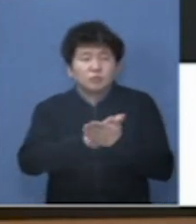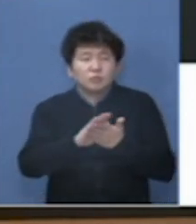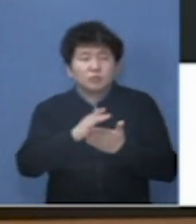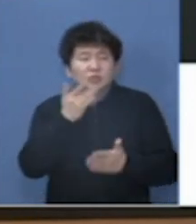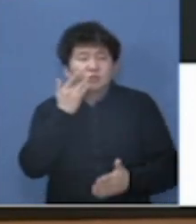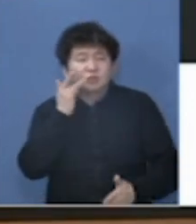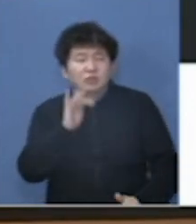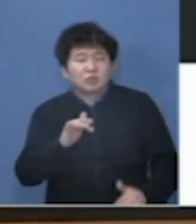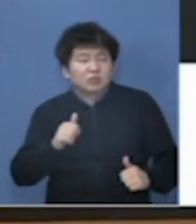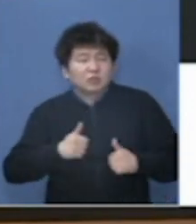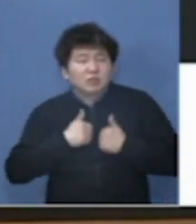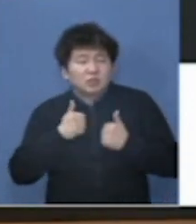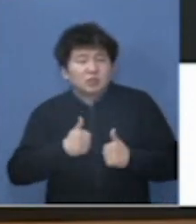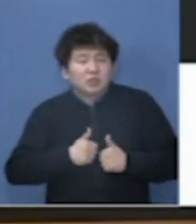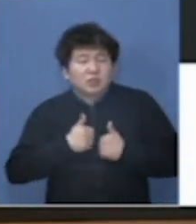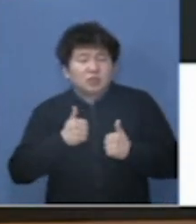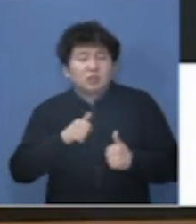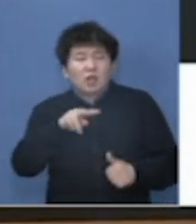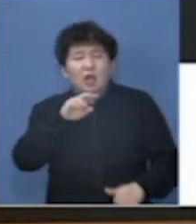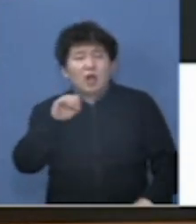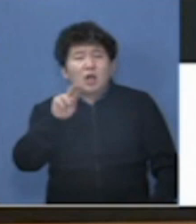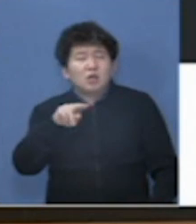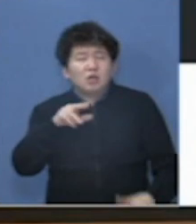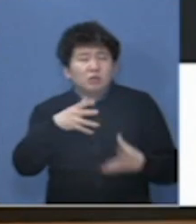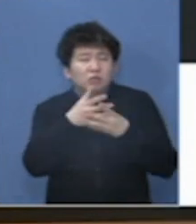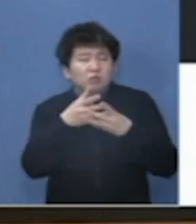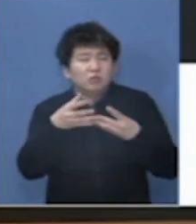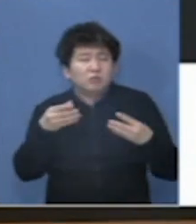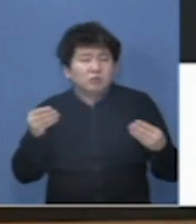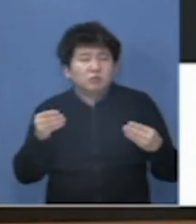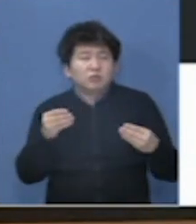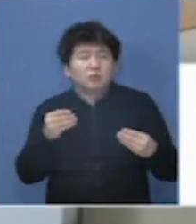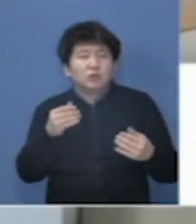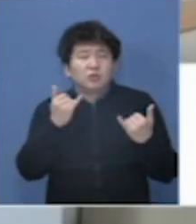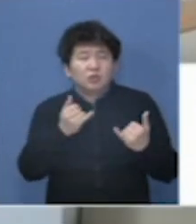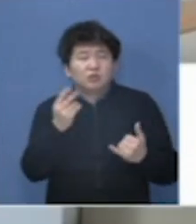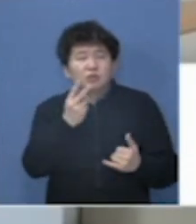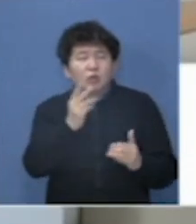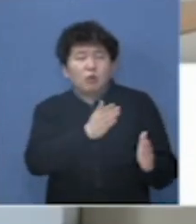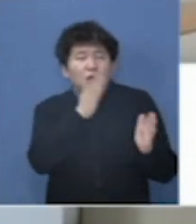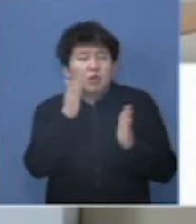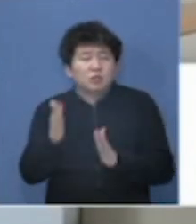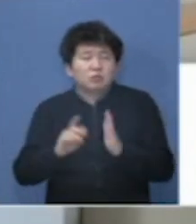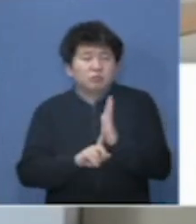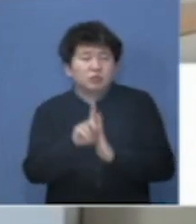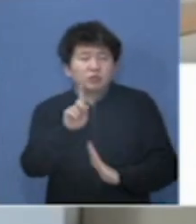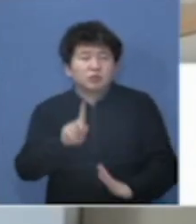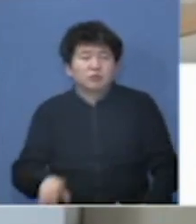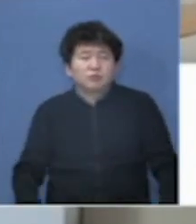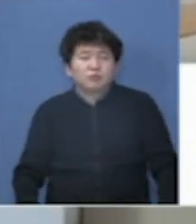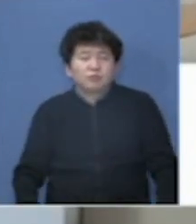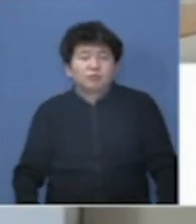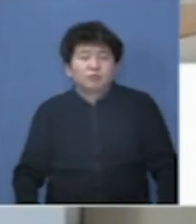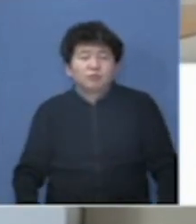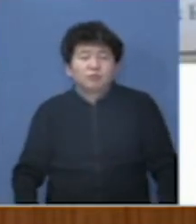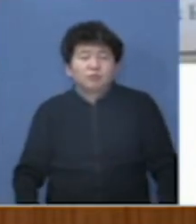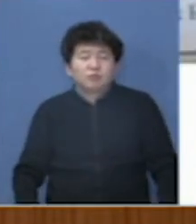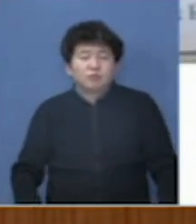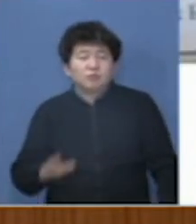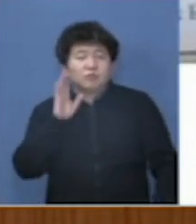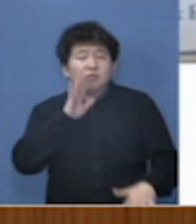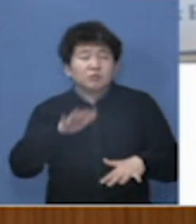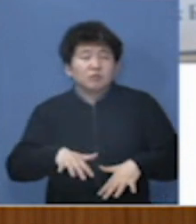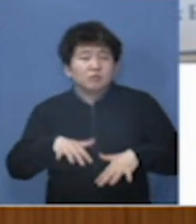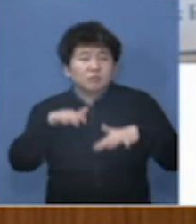кезде су мұздың бетімен ағып кету үшін жасалды. Бірақ қазір екінші толқын басталып жатыр. Облыс әкімі аудандарға қолдау көрсету және су